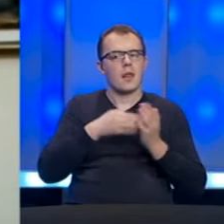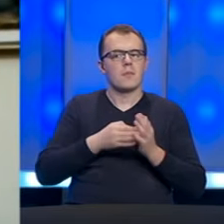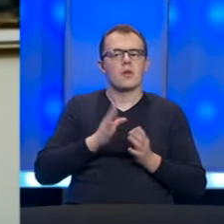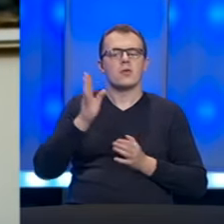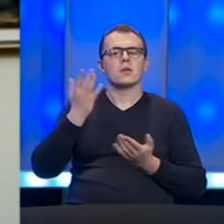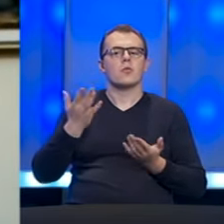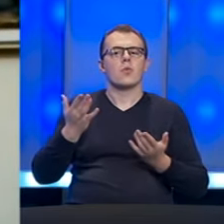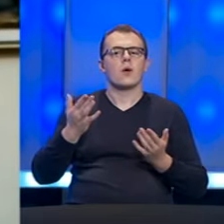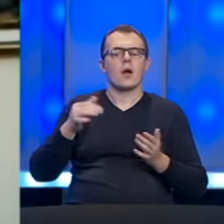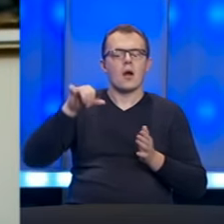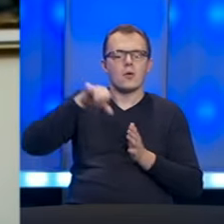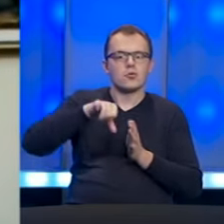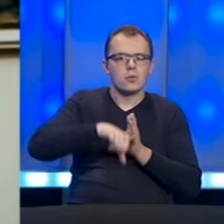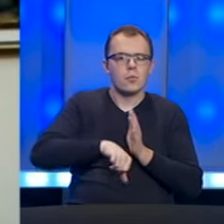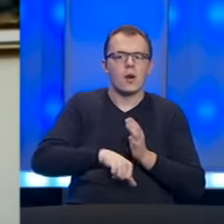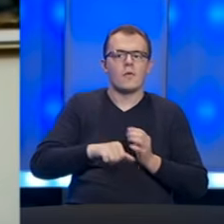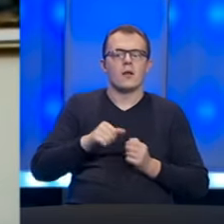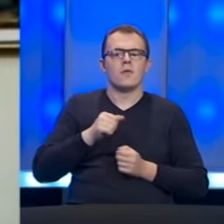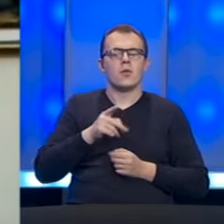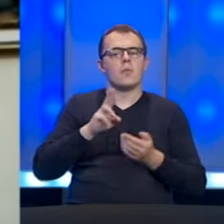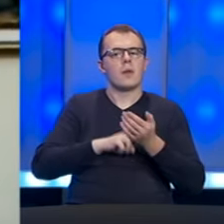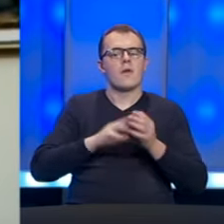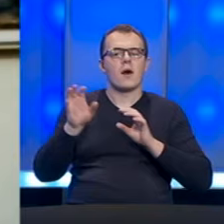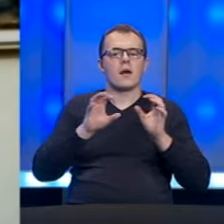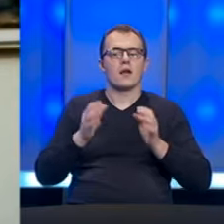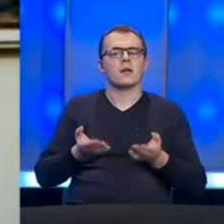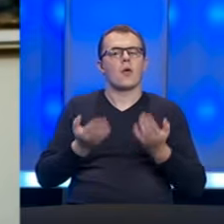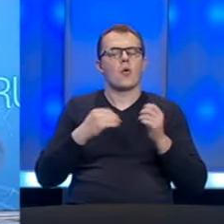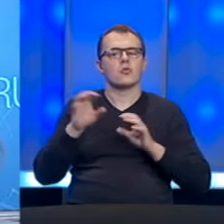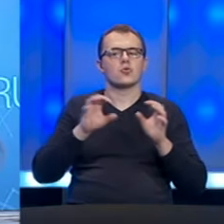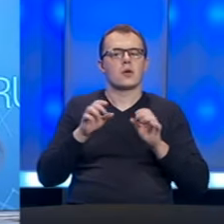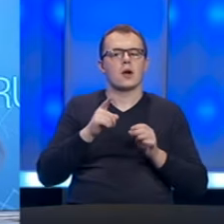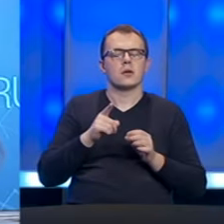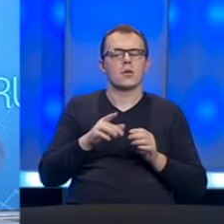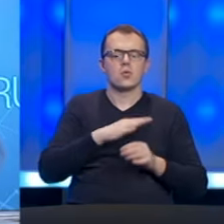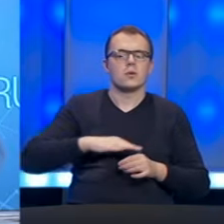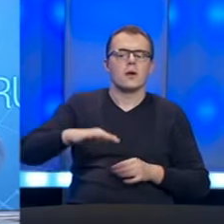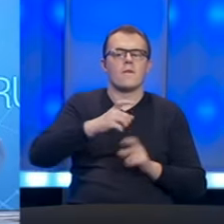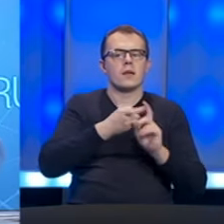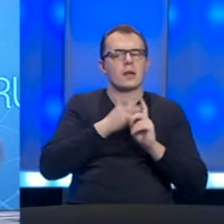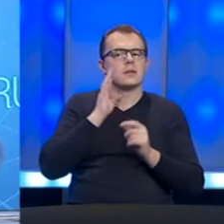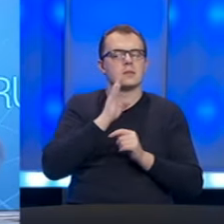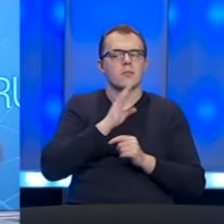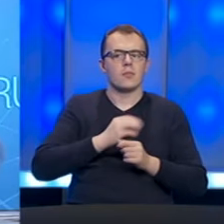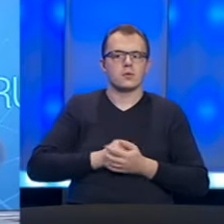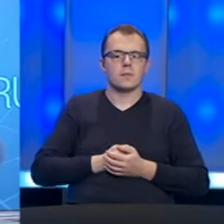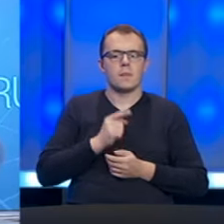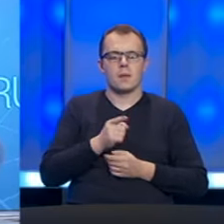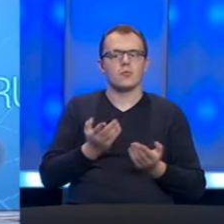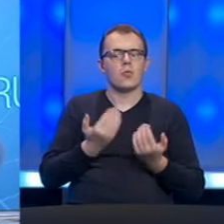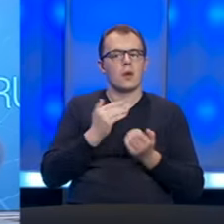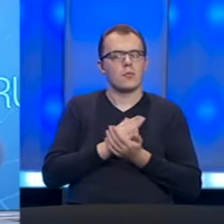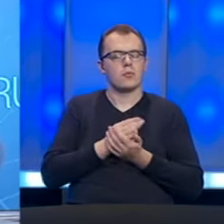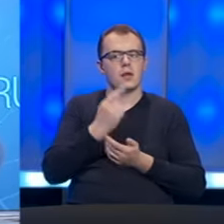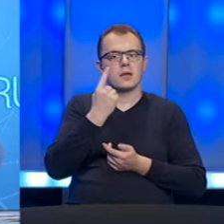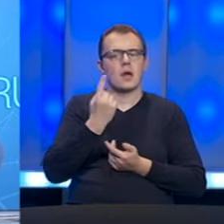ka totalnom porobljavanju prava radnika, odnosno radnika u cjelini u Federaciji BiH. Evo, to nek bude